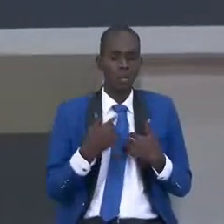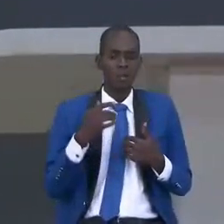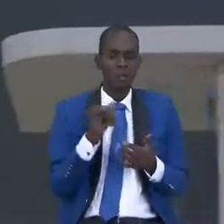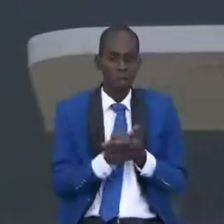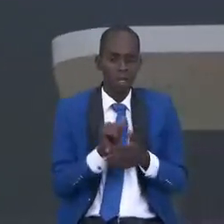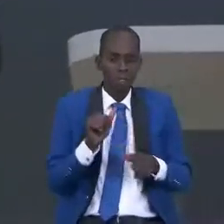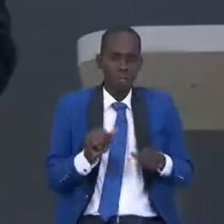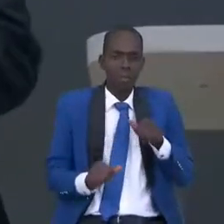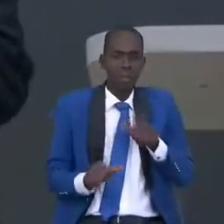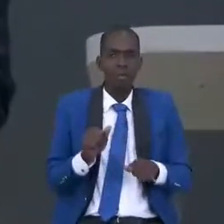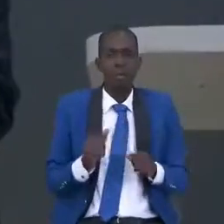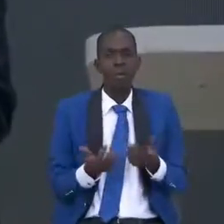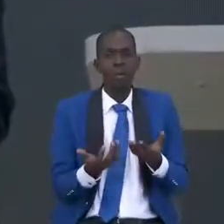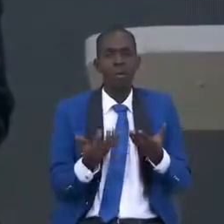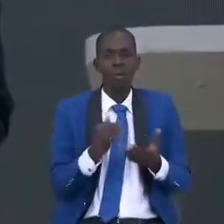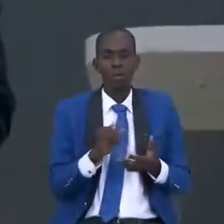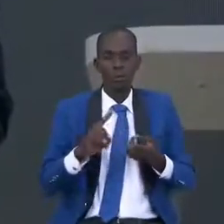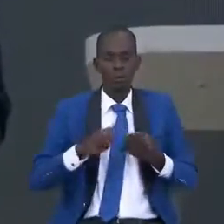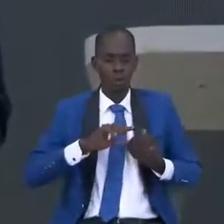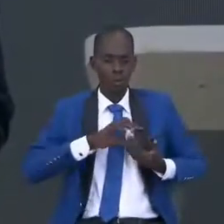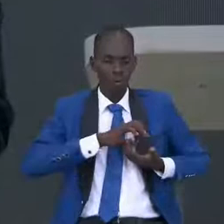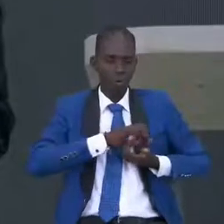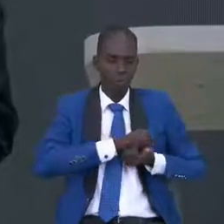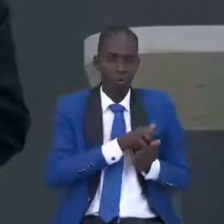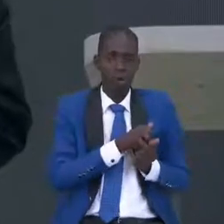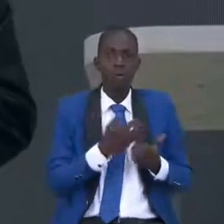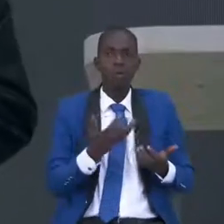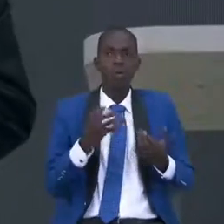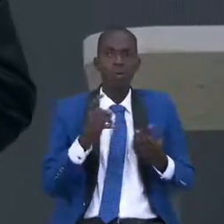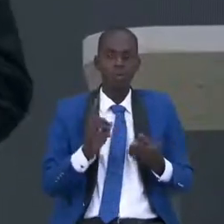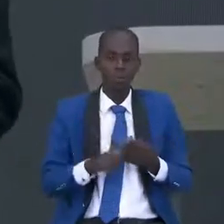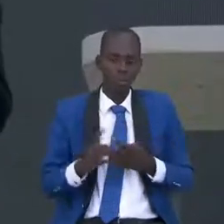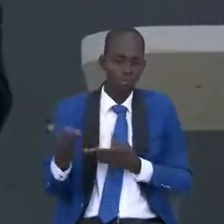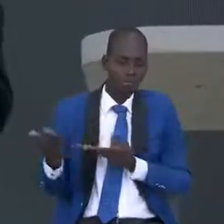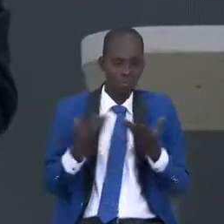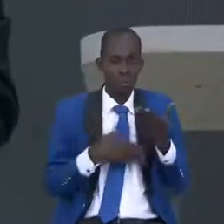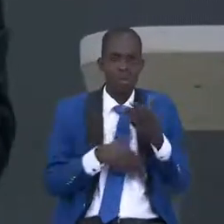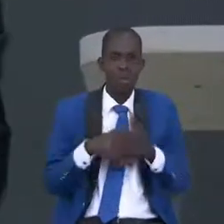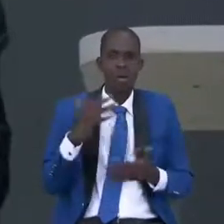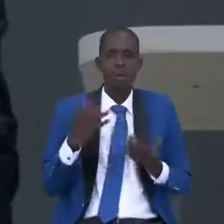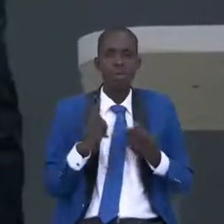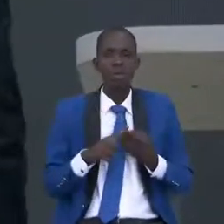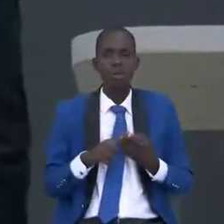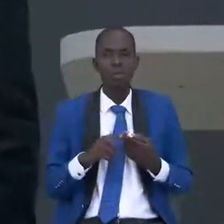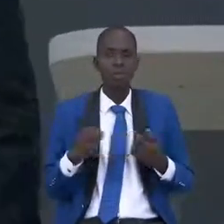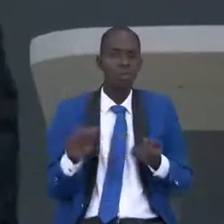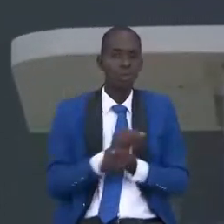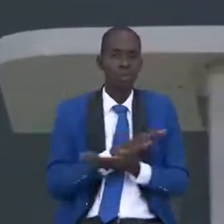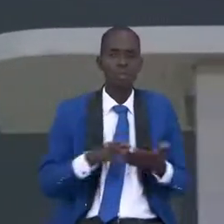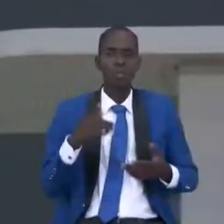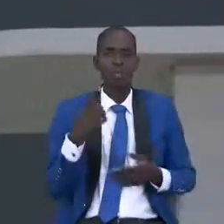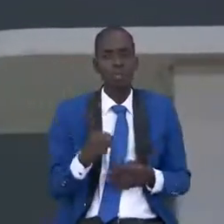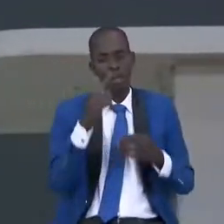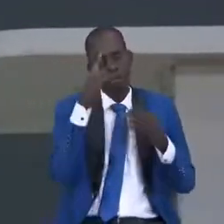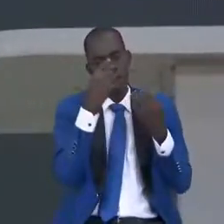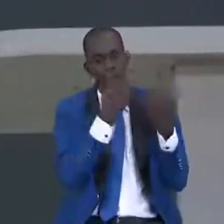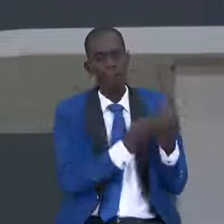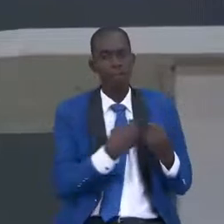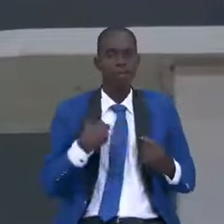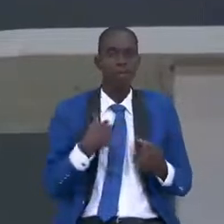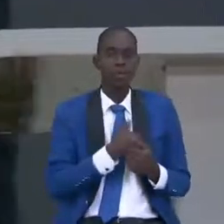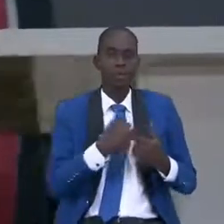l'incrédulité, voulant donc détruire, voulant encombrer, voulant détruire la foi que nous avons.